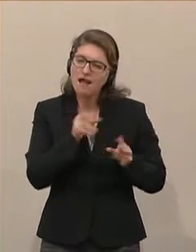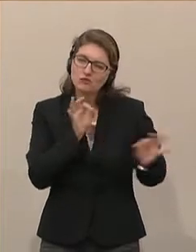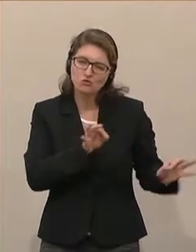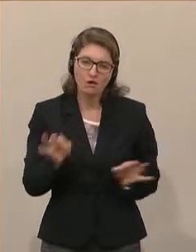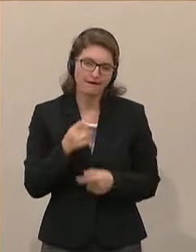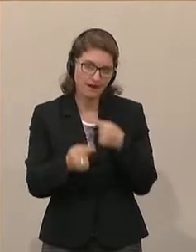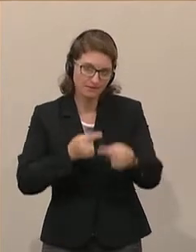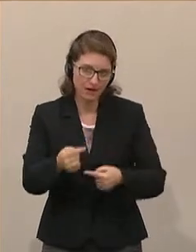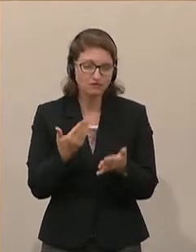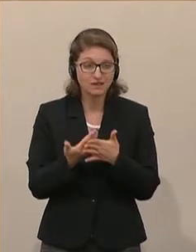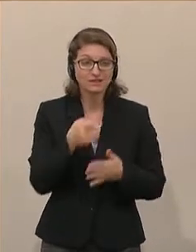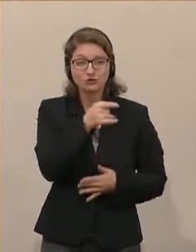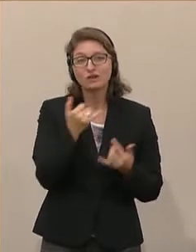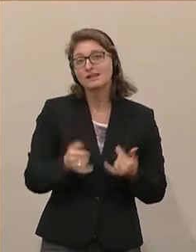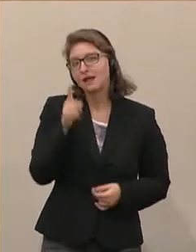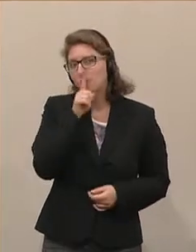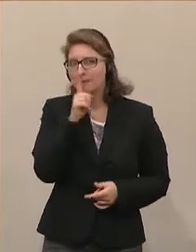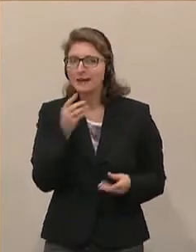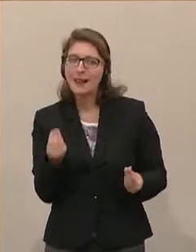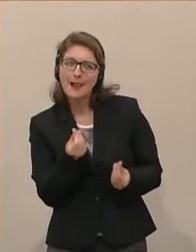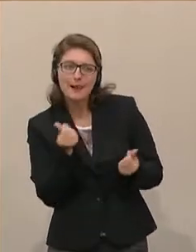irgendeiner Art und Weise das Innenministerium als die